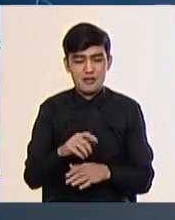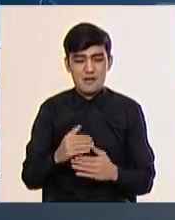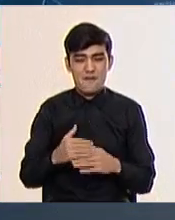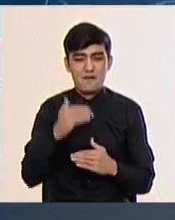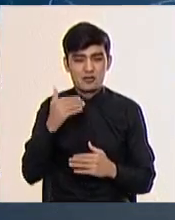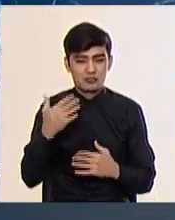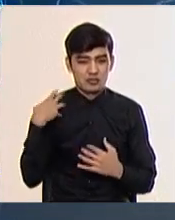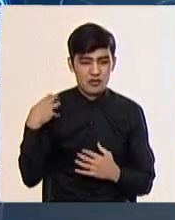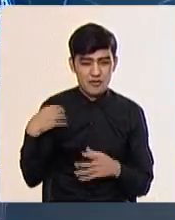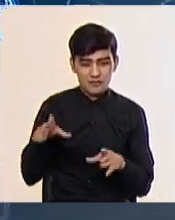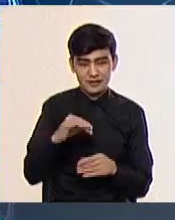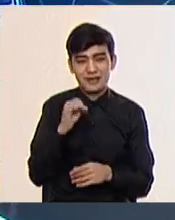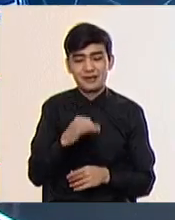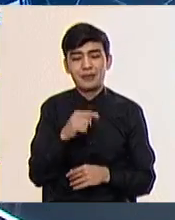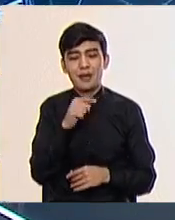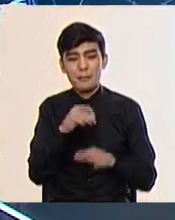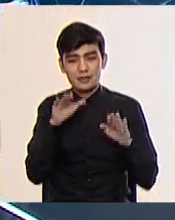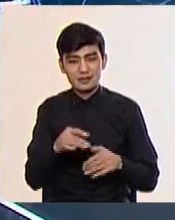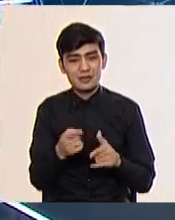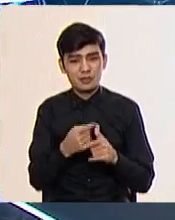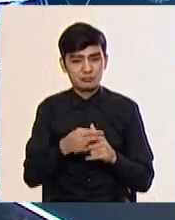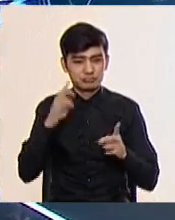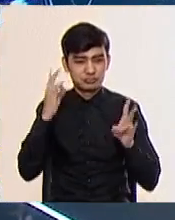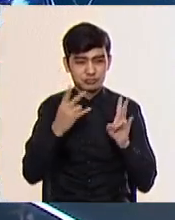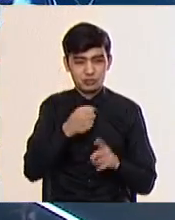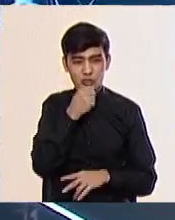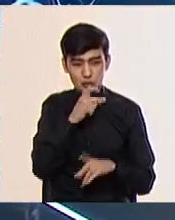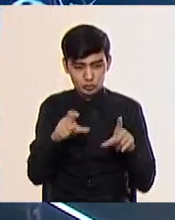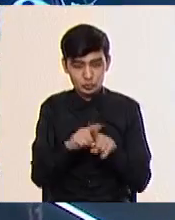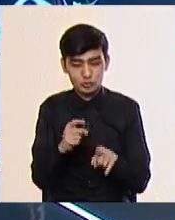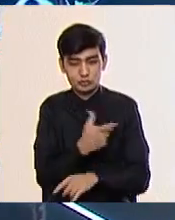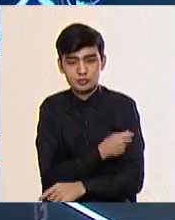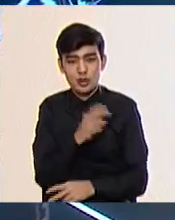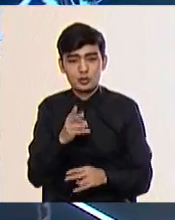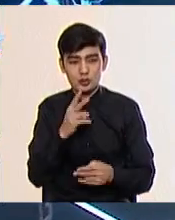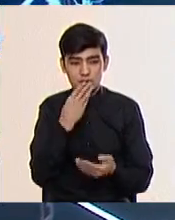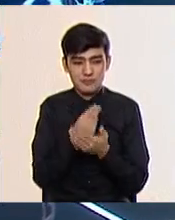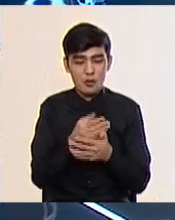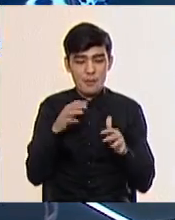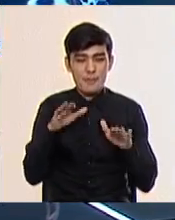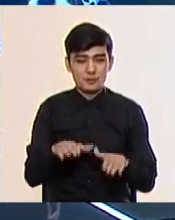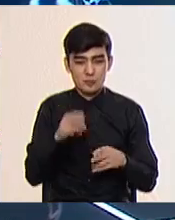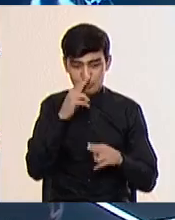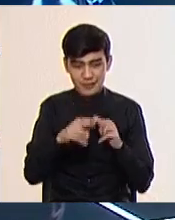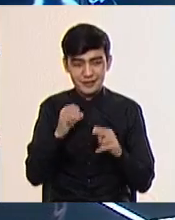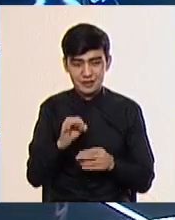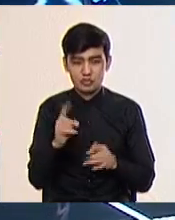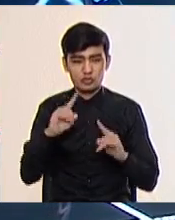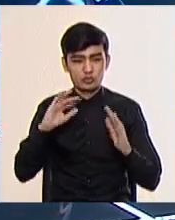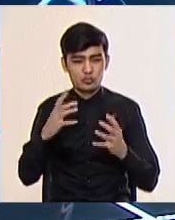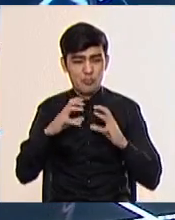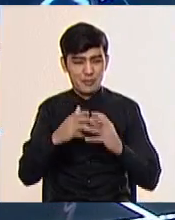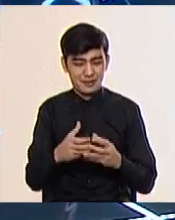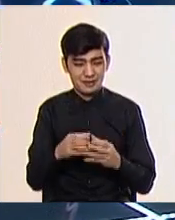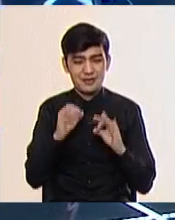высокопоставленных чиновников, там фигурируют имена известных журналистов. Кто уже потерял свое кресло и что еще происходит в мире,